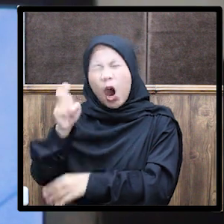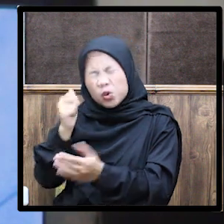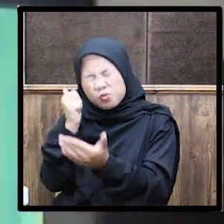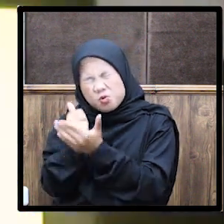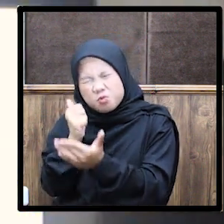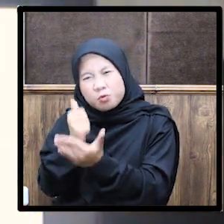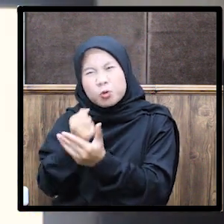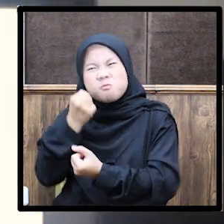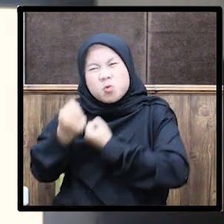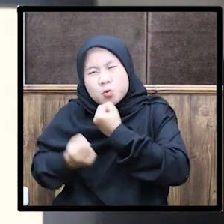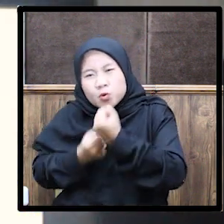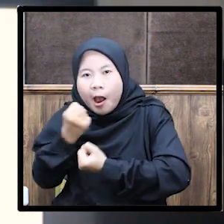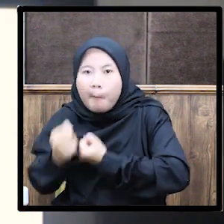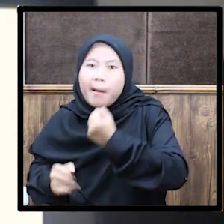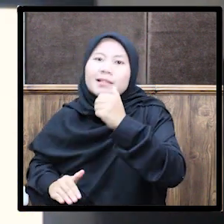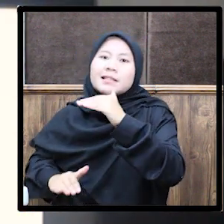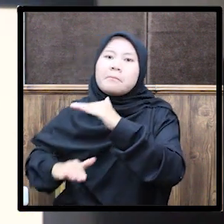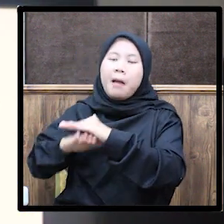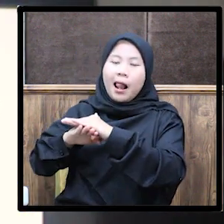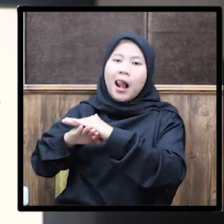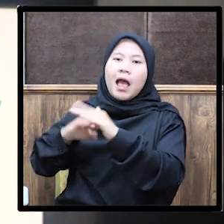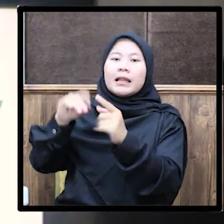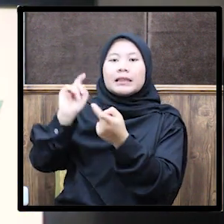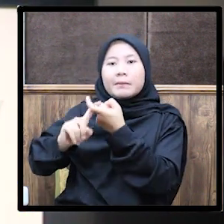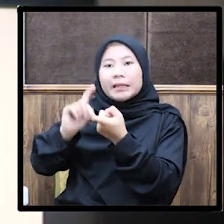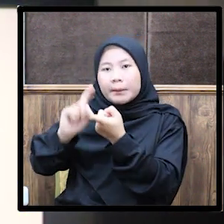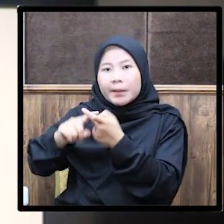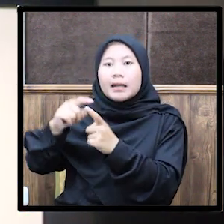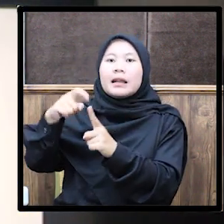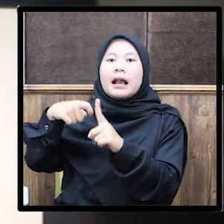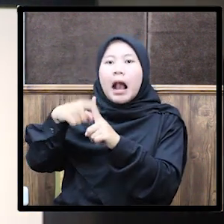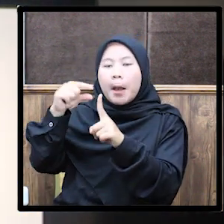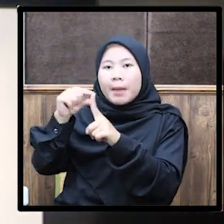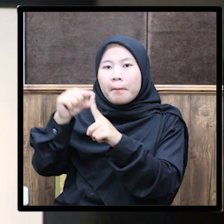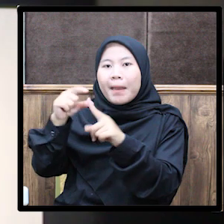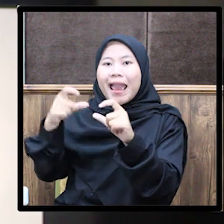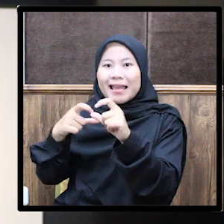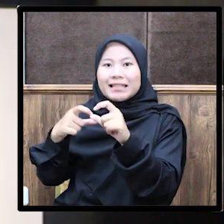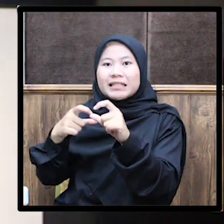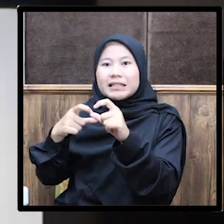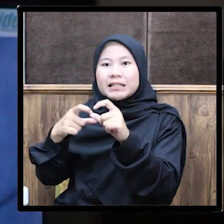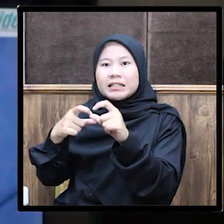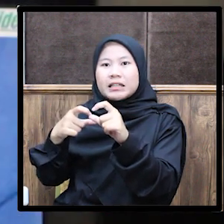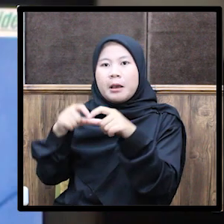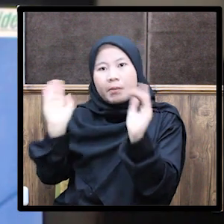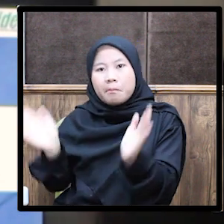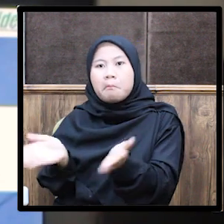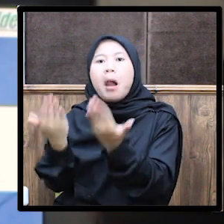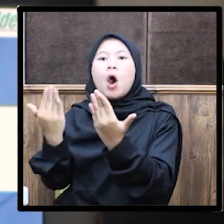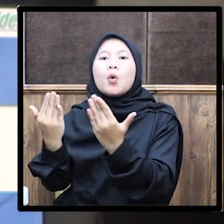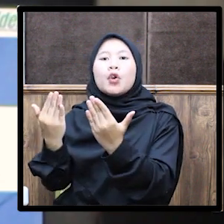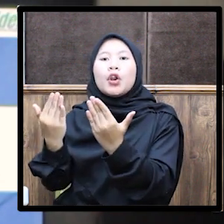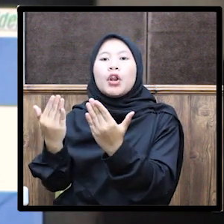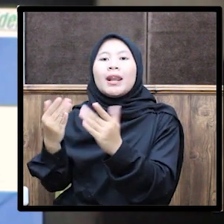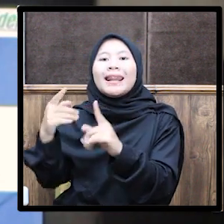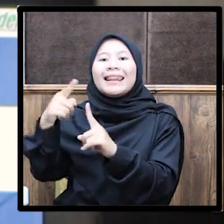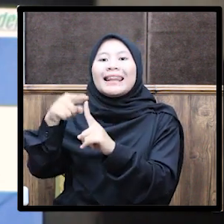semaksimal mungkin teman-teman KPPS dalam membuat TPS itu harus inklusi. Itu yang kemudian kami